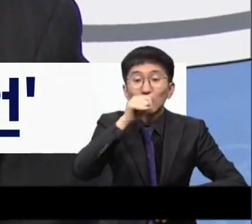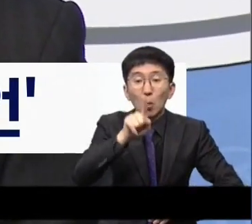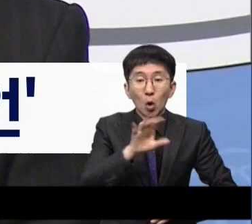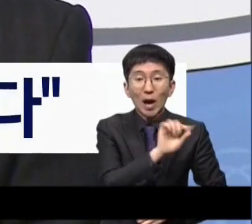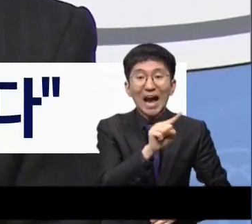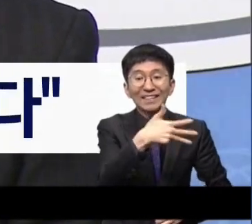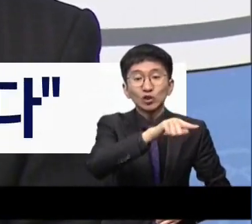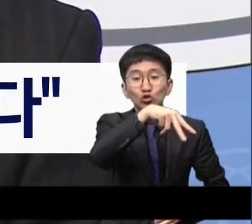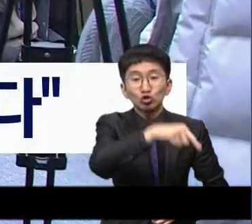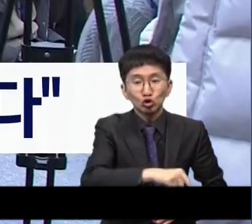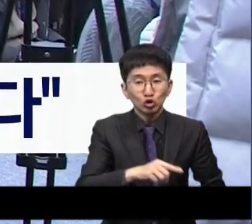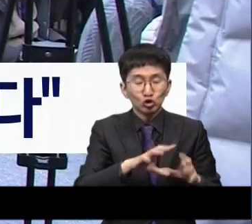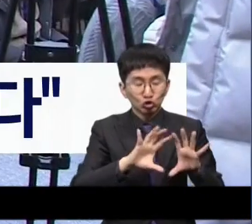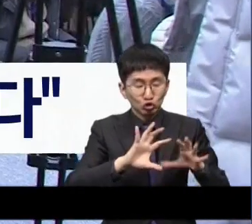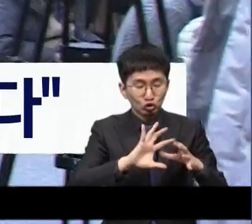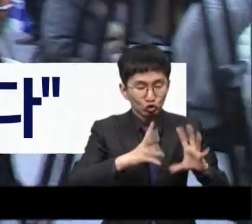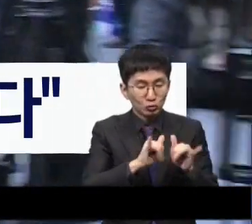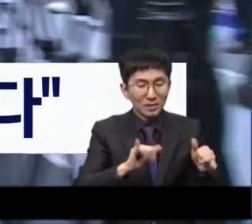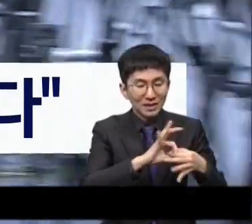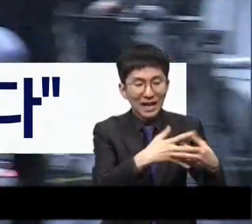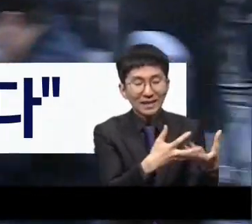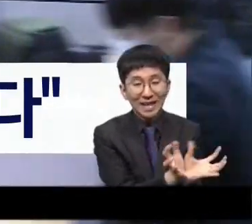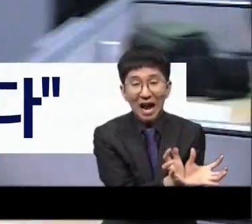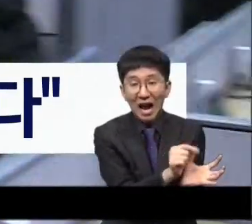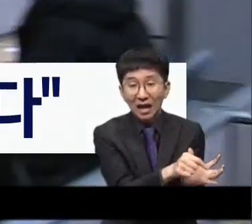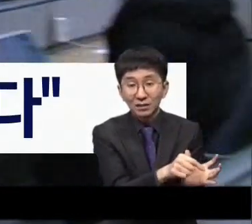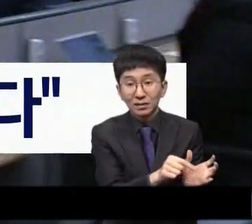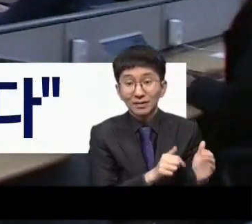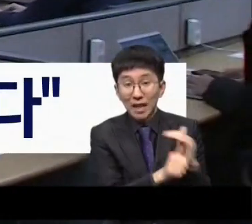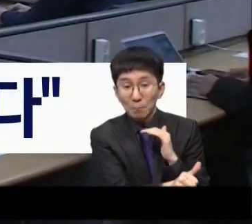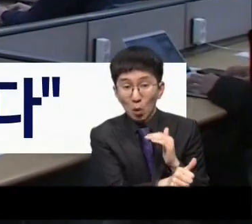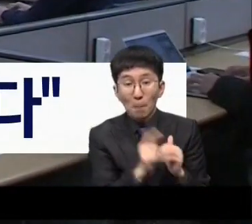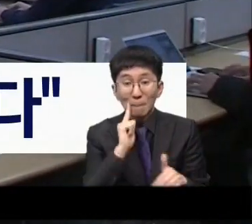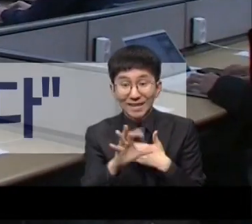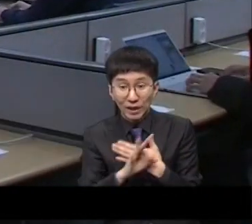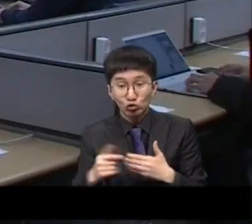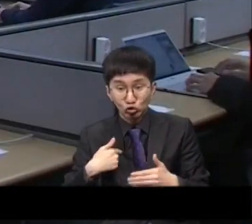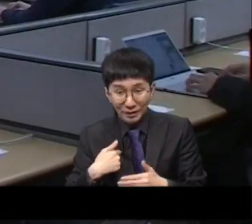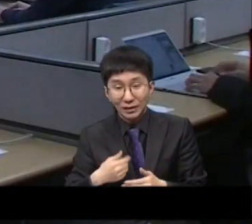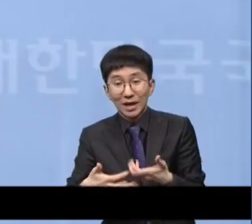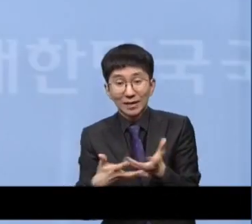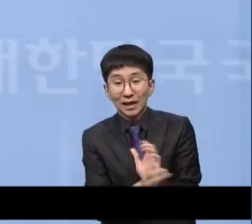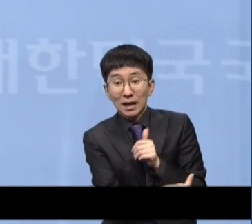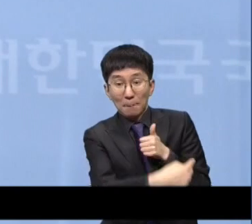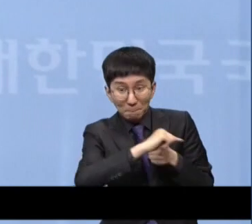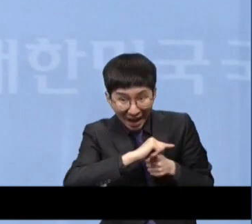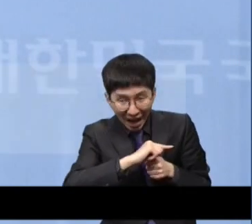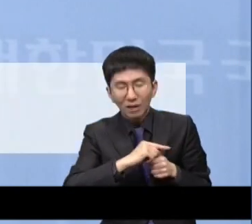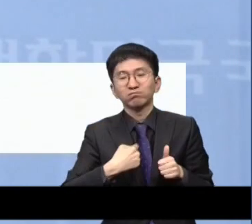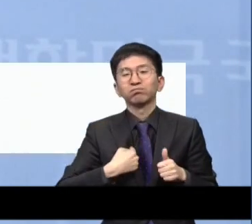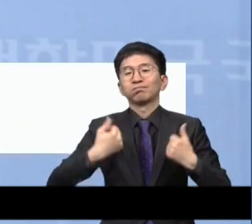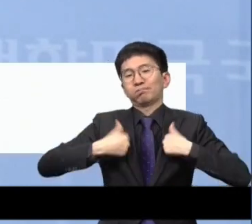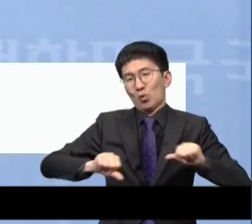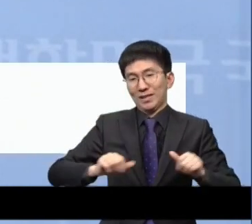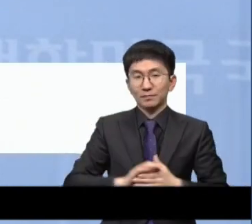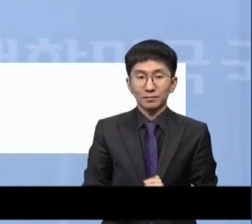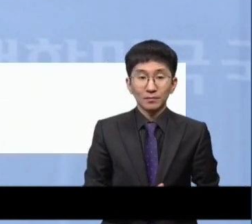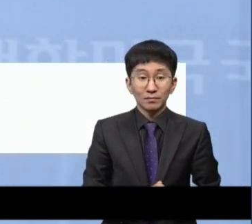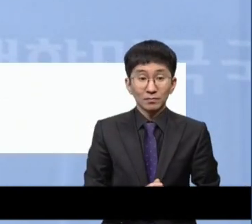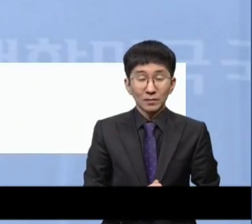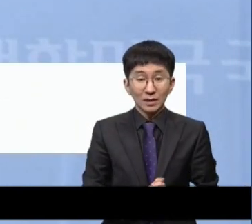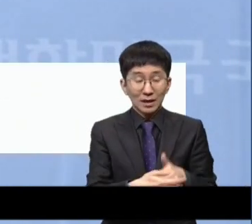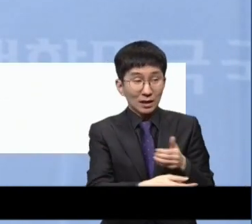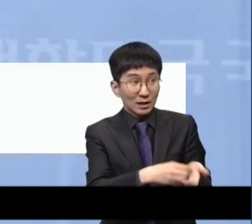안철수 국민의당 대표가 국민의힘에 입당하면 출마를 접겠다고 제안했습니다. 입당이나 합당이 이루어지지